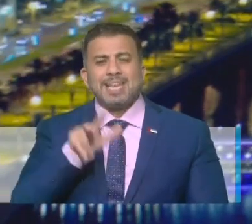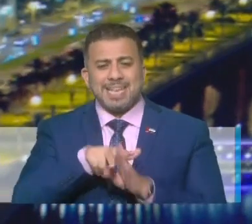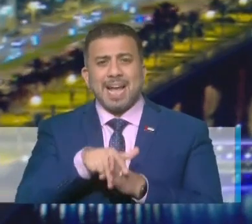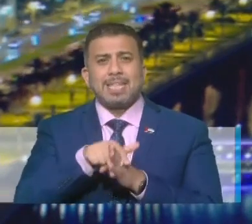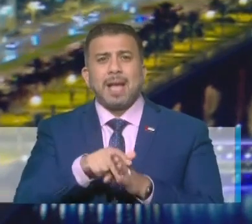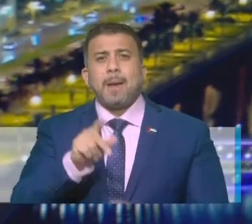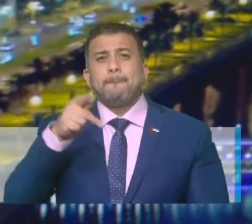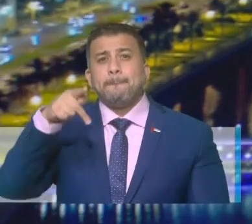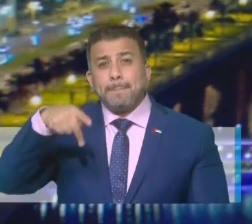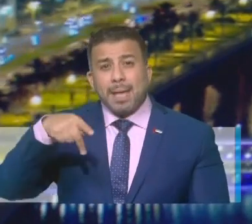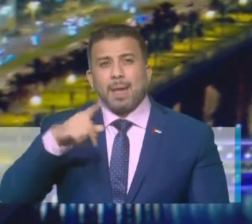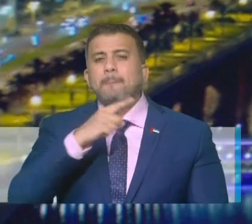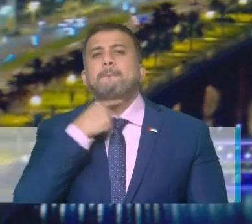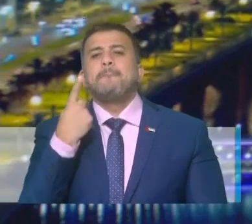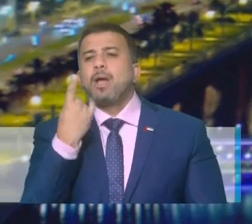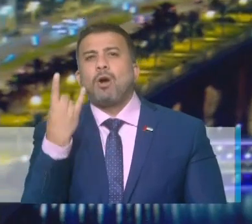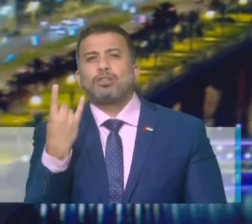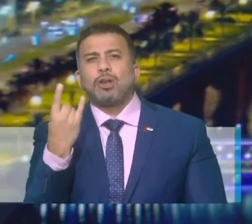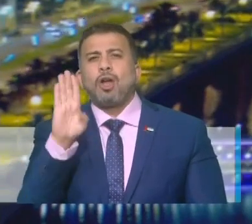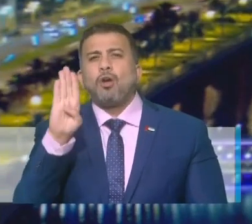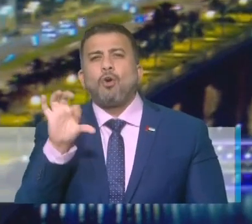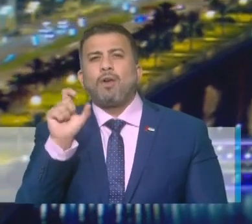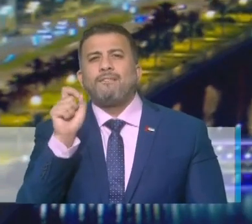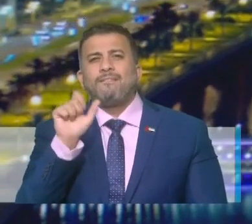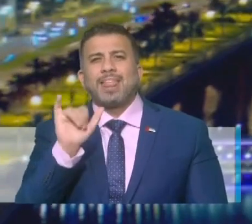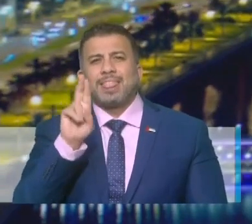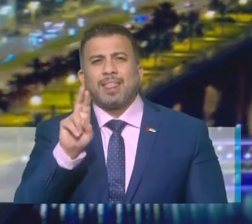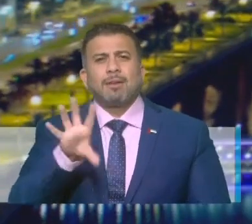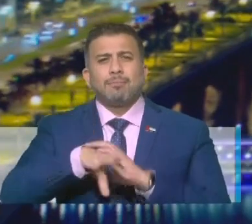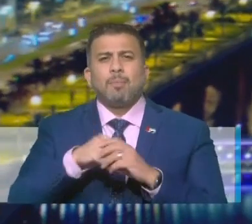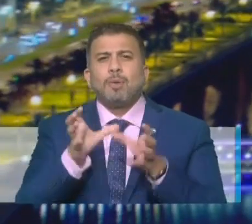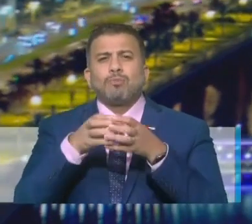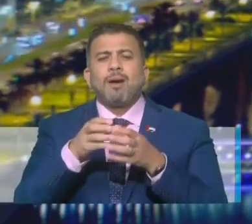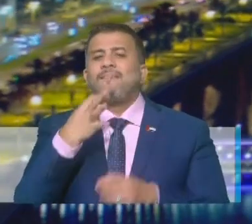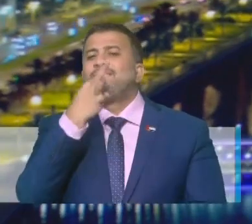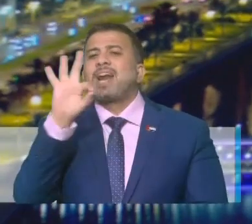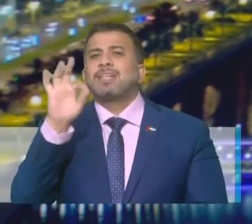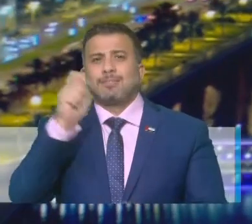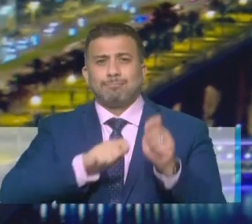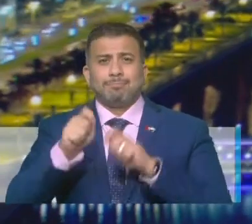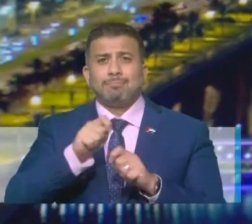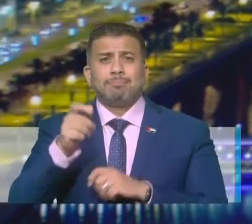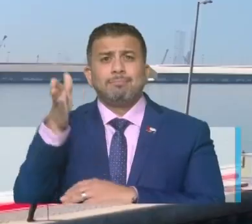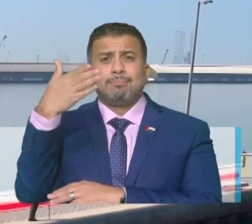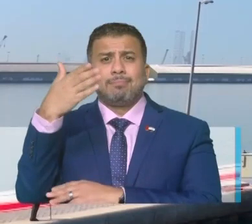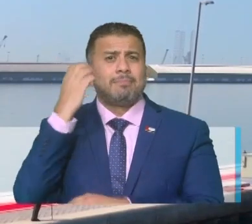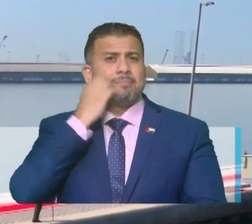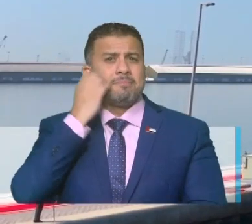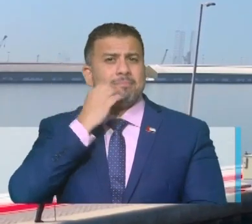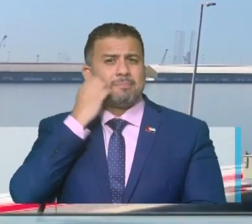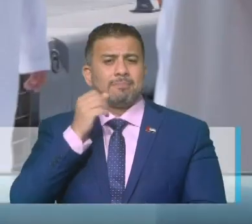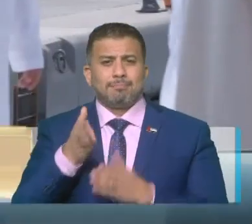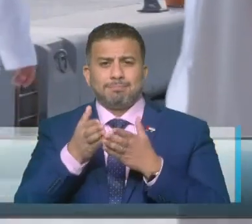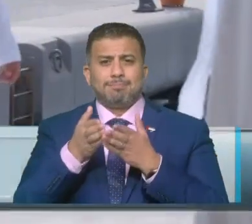بي 110 فئه كورفت الذي انتجته مجموعه نافال الفرنسيه ورفع سموه علم الدوله على